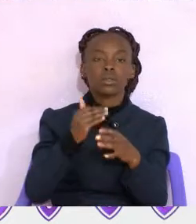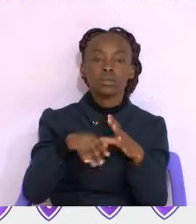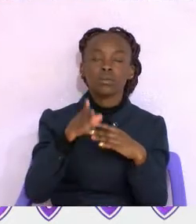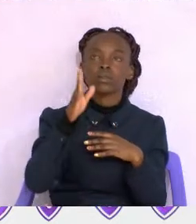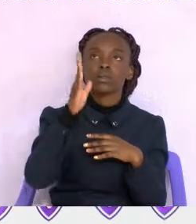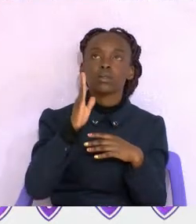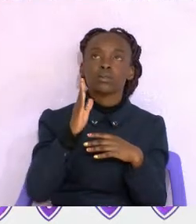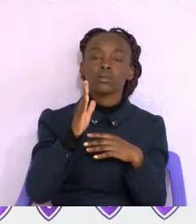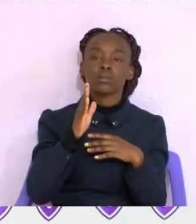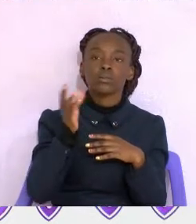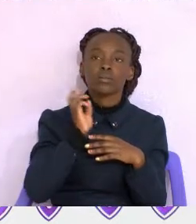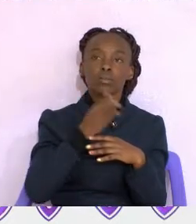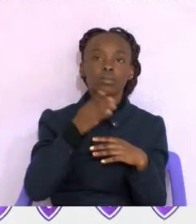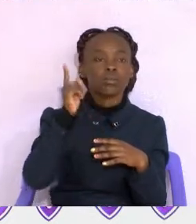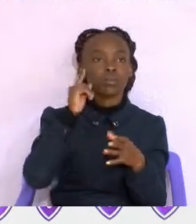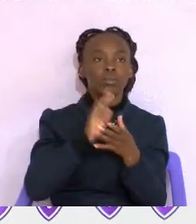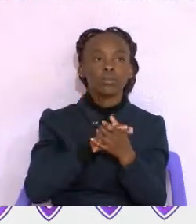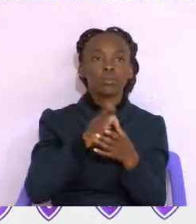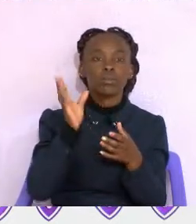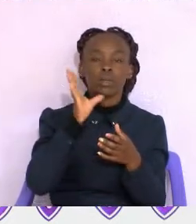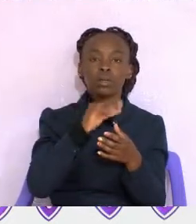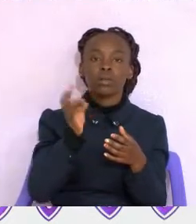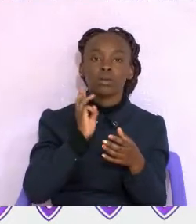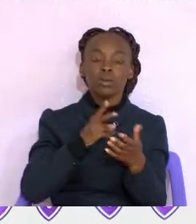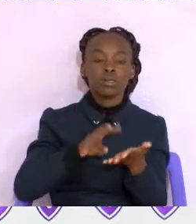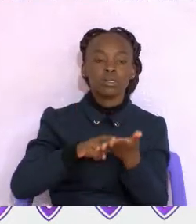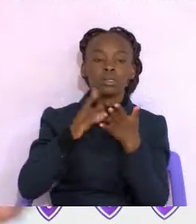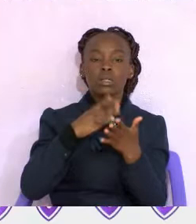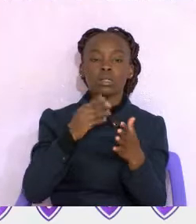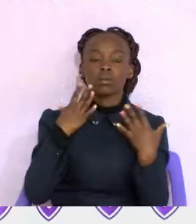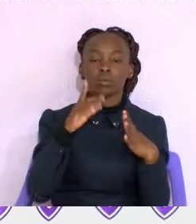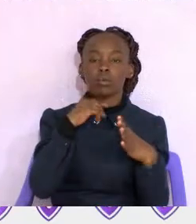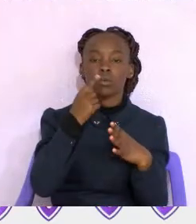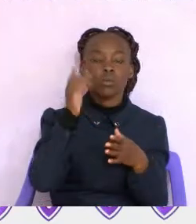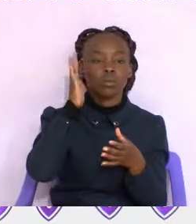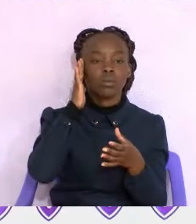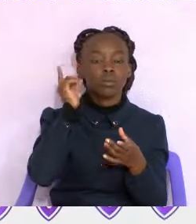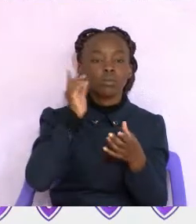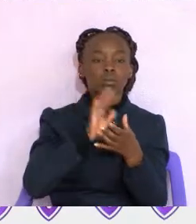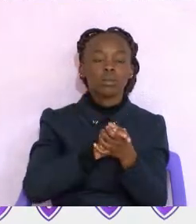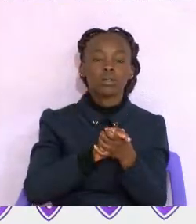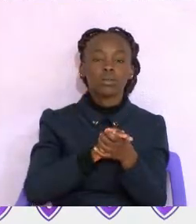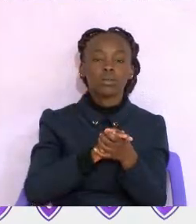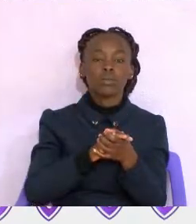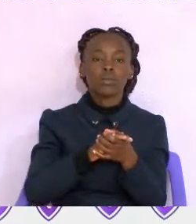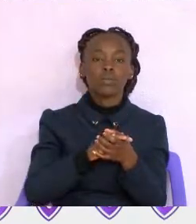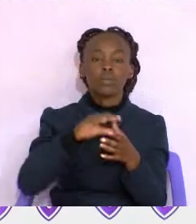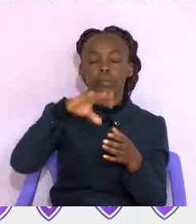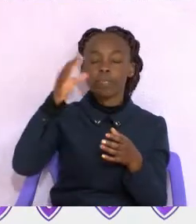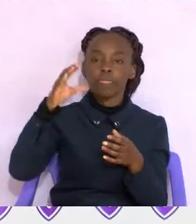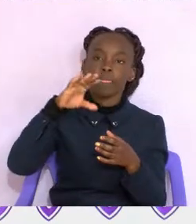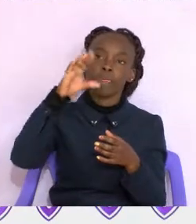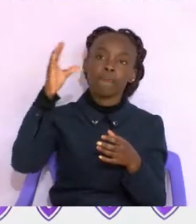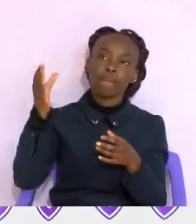Baba tunakuamini. Na tunasimama kama waaminio. Na kusema tumemuamini Mungu. Kwamba hata milima